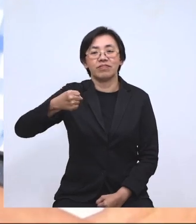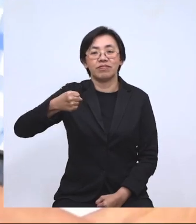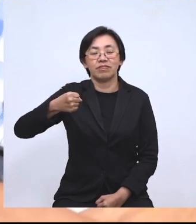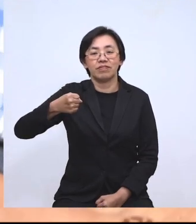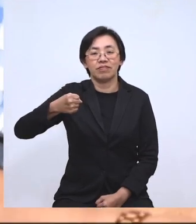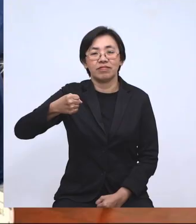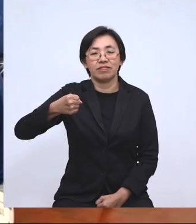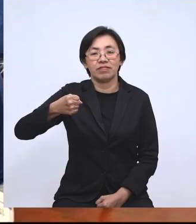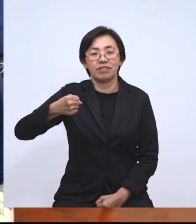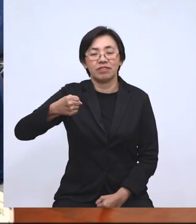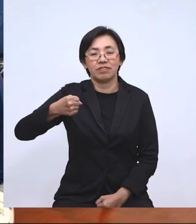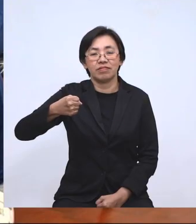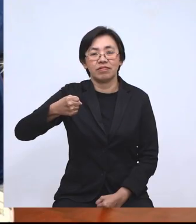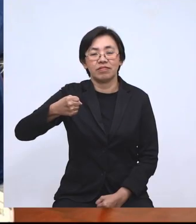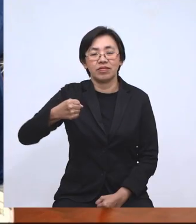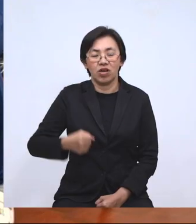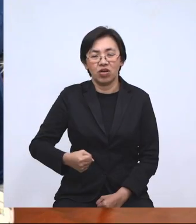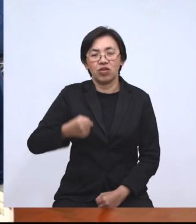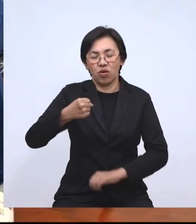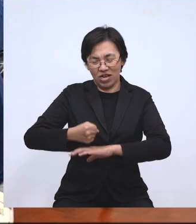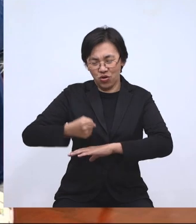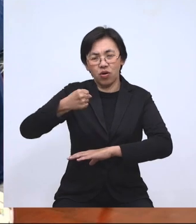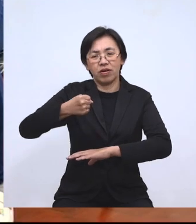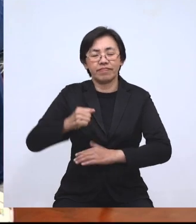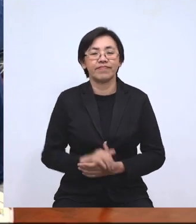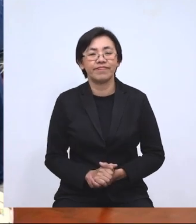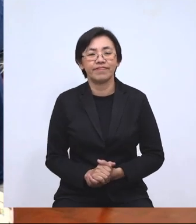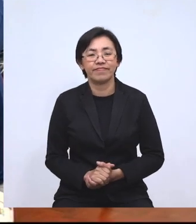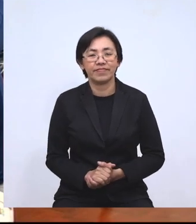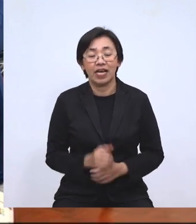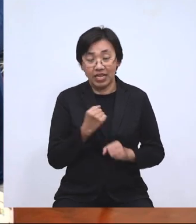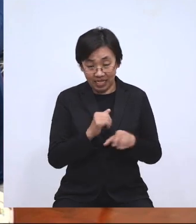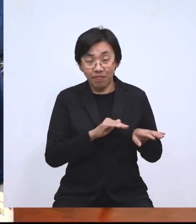ก ไม่ยกก็ไม ่ยกก่อนครับ ยกก่อน ท